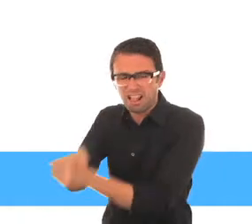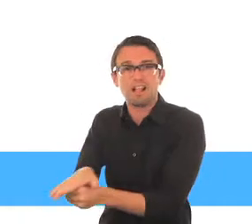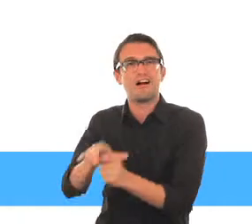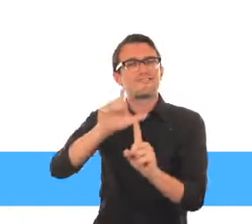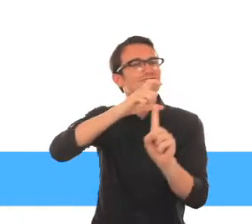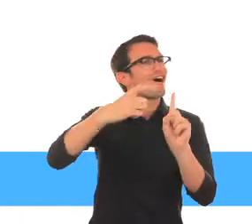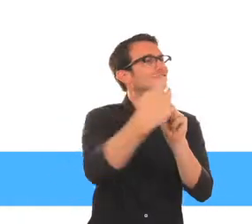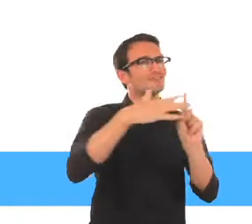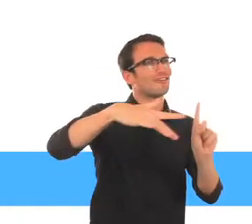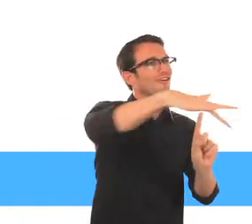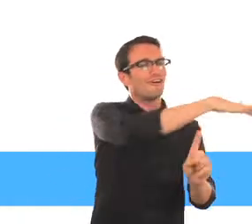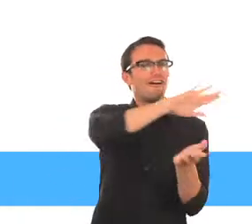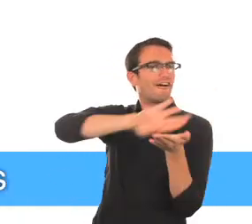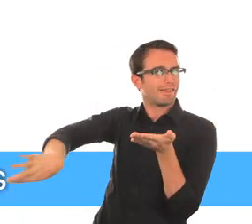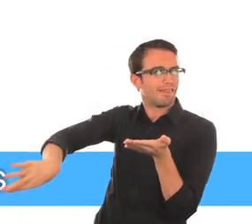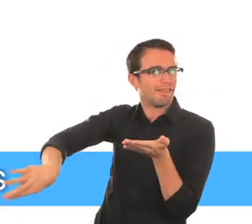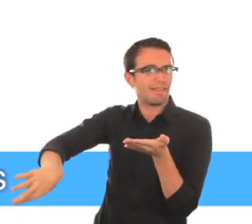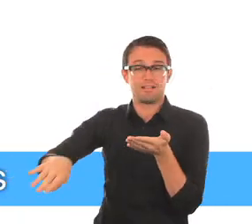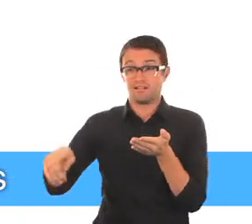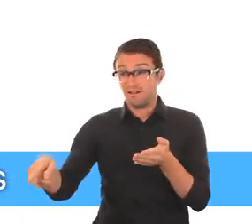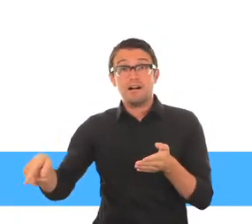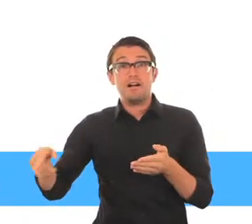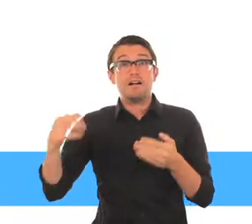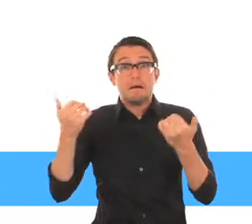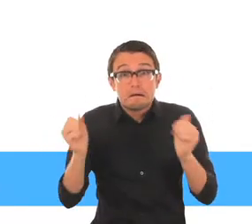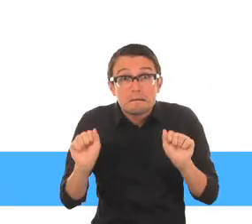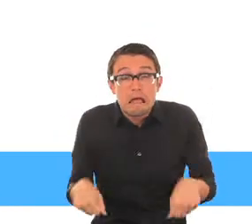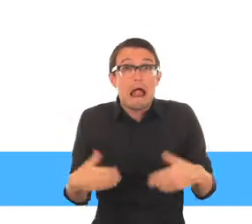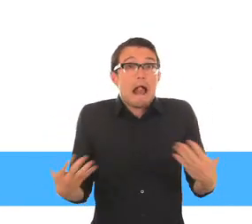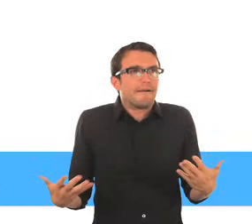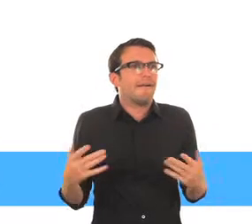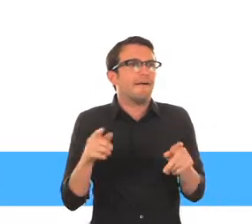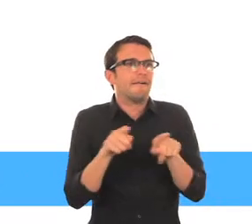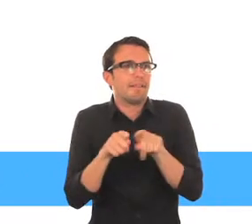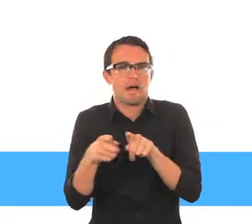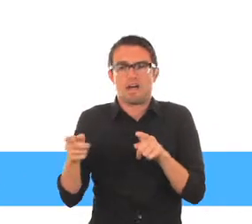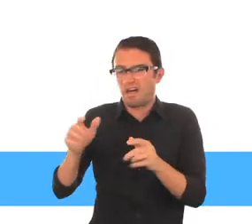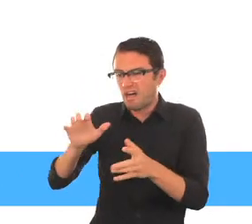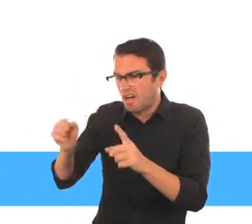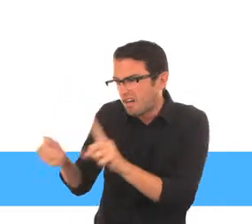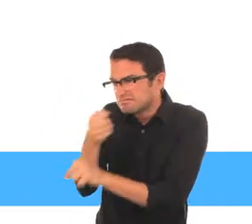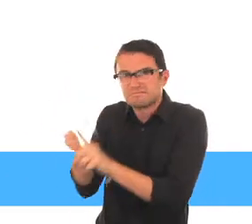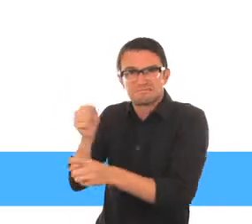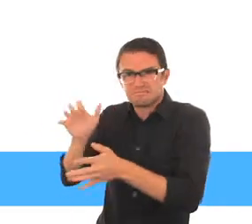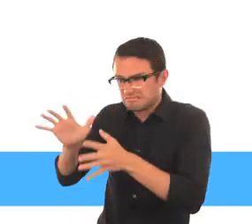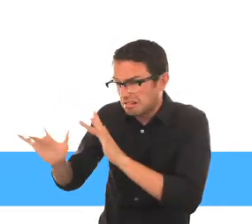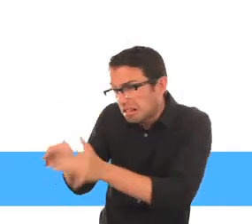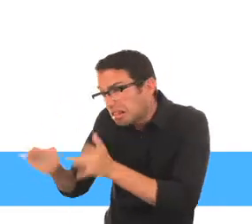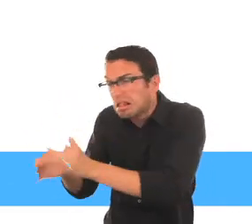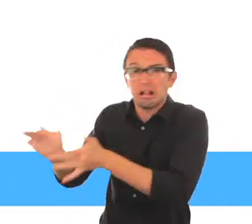pratiques culturelles néfastes. Ceci peut limiter leur développement et les exposer au risque de négligence, d'abus, d'exploitation et